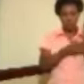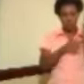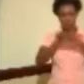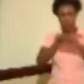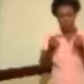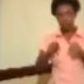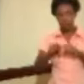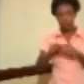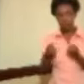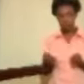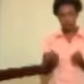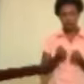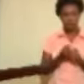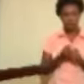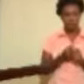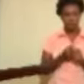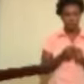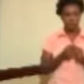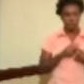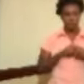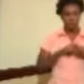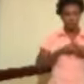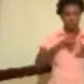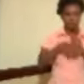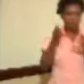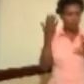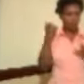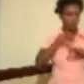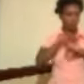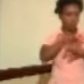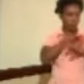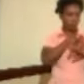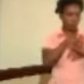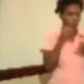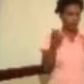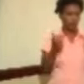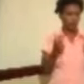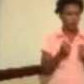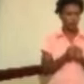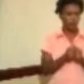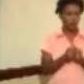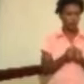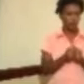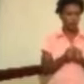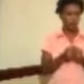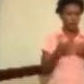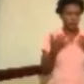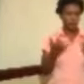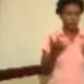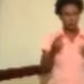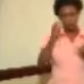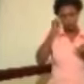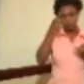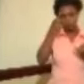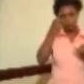était détruit, même si bilan catastrophique, 8 milliards de dollars de destruction, etc. On a